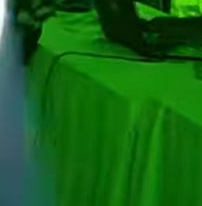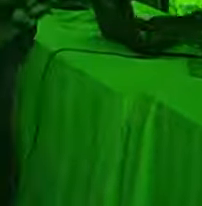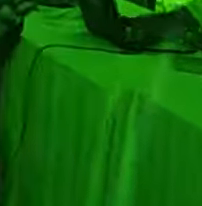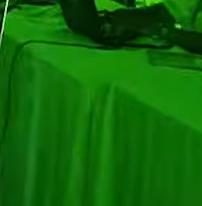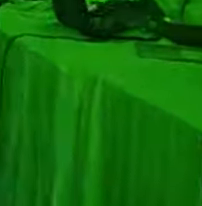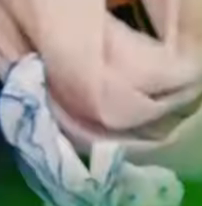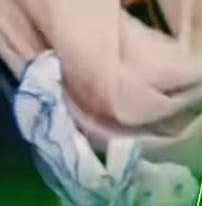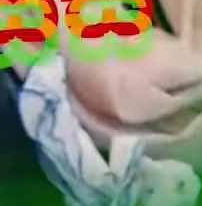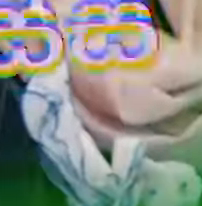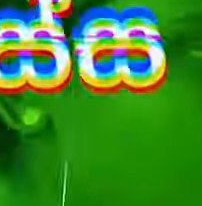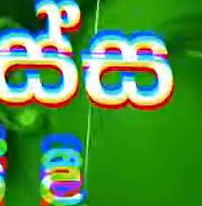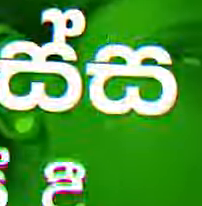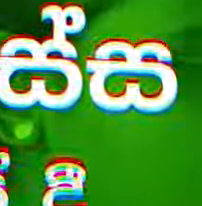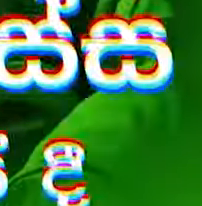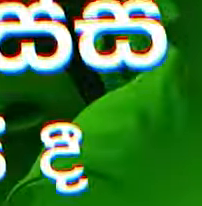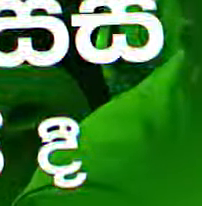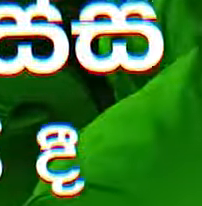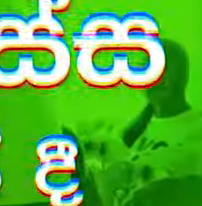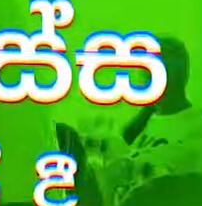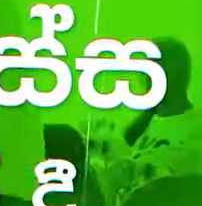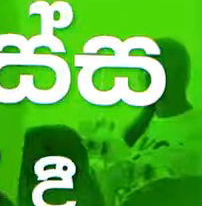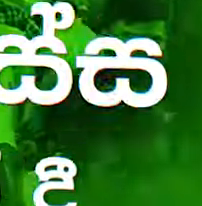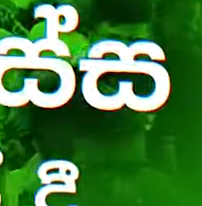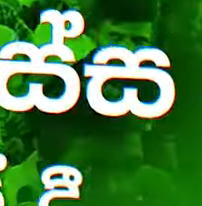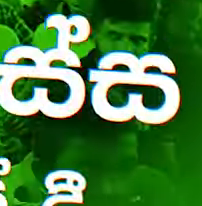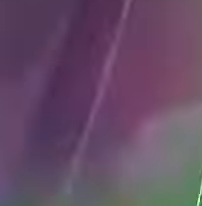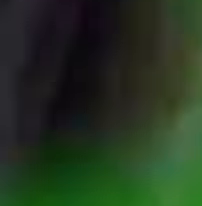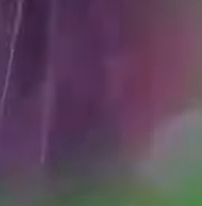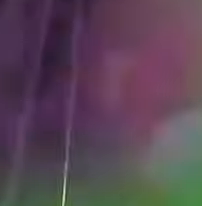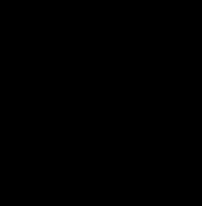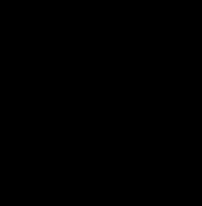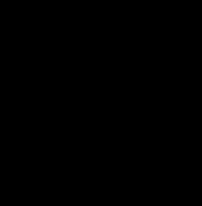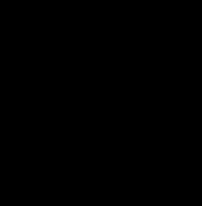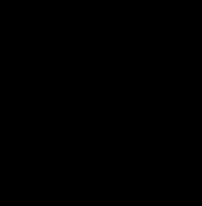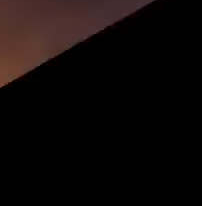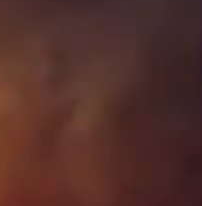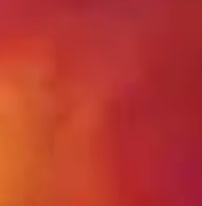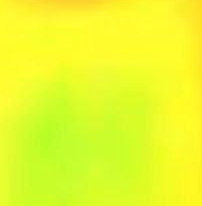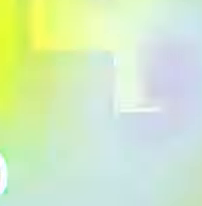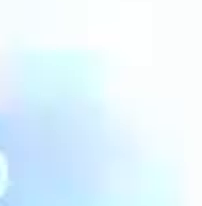ජයගමු ශ්‍රී ලංකා මේ 10 සහ 11 අගුණකොළ පැලැස්ස බන්ධනාගාර ක්‍රීඩාංගණයේදී.